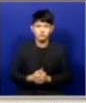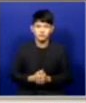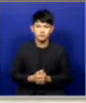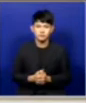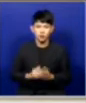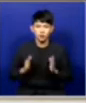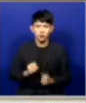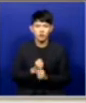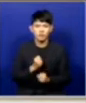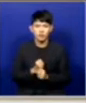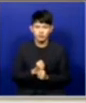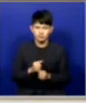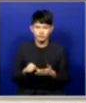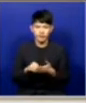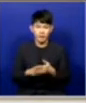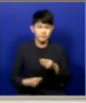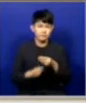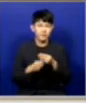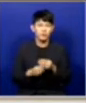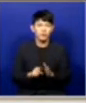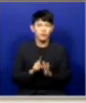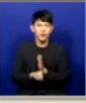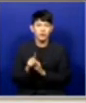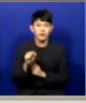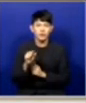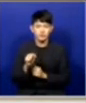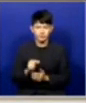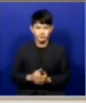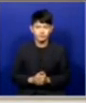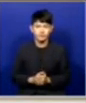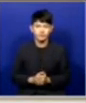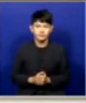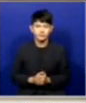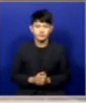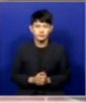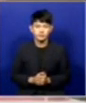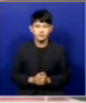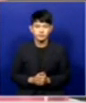ครับของท่านนันท์รัตน์เชิญครับเชิญต่อเลยครับ ค่ะ